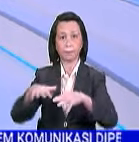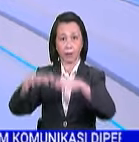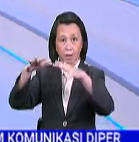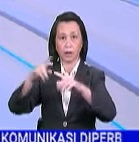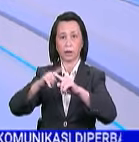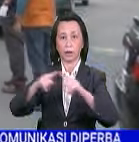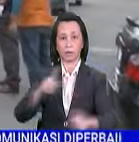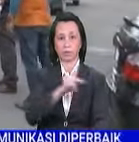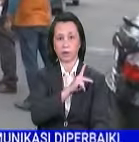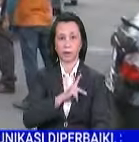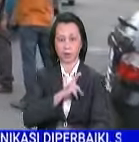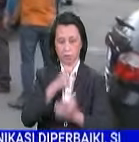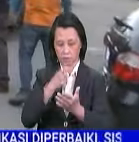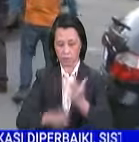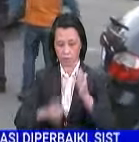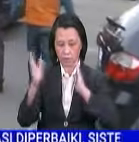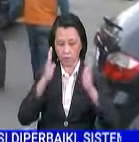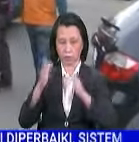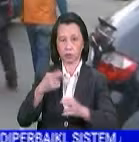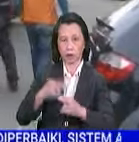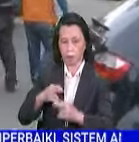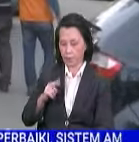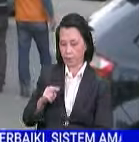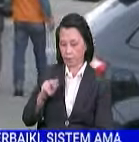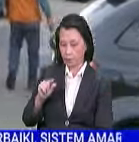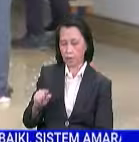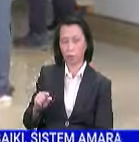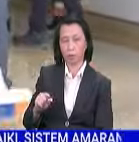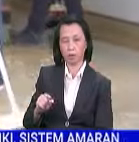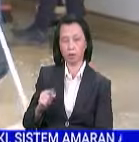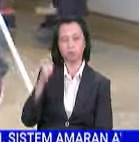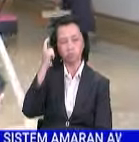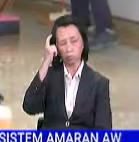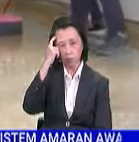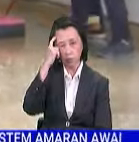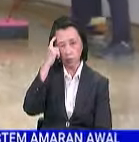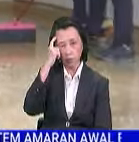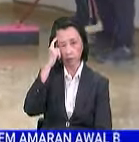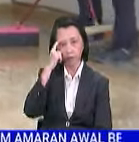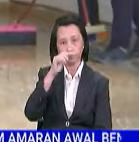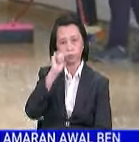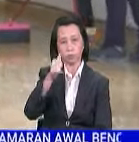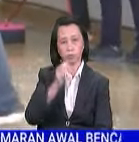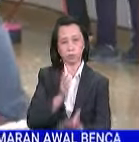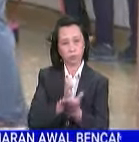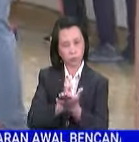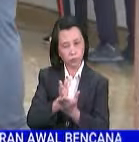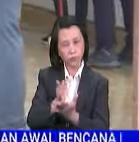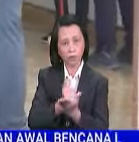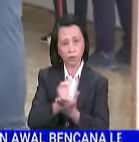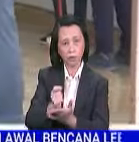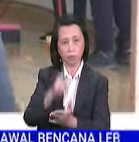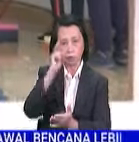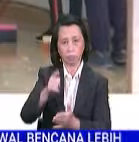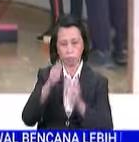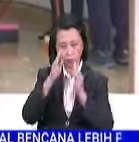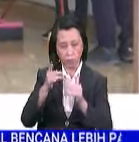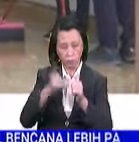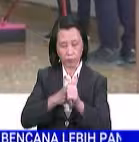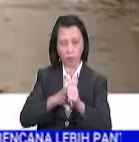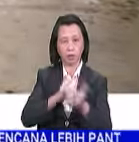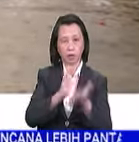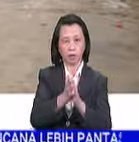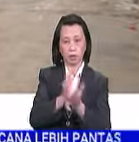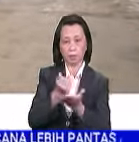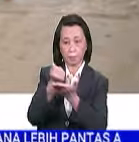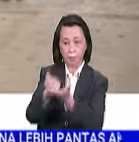Bagaimanapun, Ketua Percukaian Malaysia Ernst & Young Farah Rosli berpendapat aspek ketelusan perlu ditekankan agar